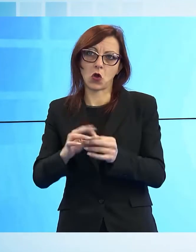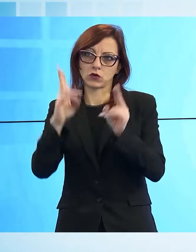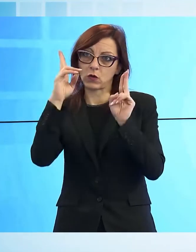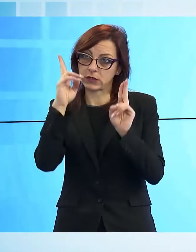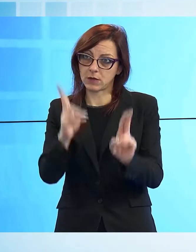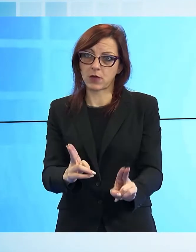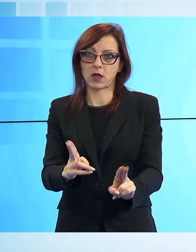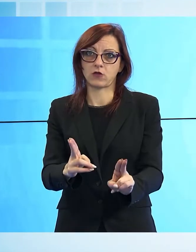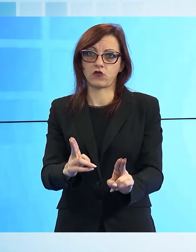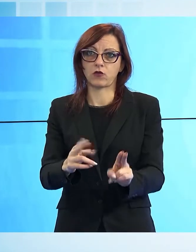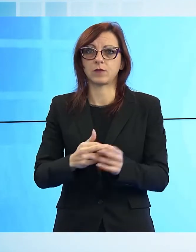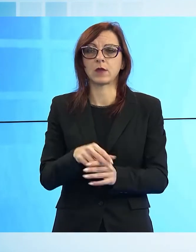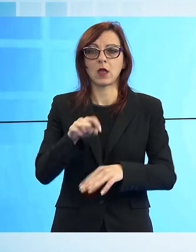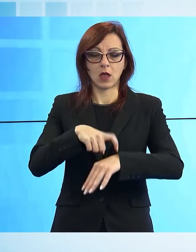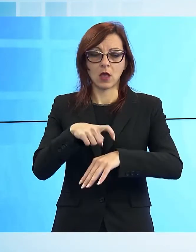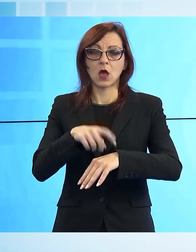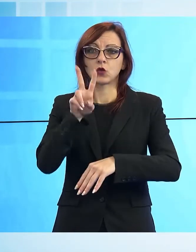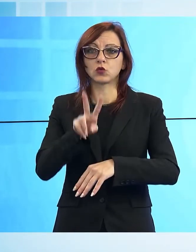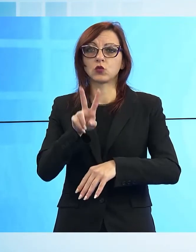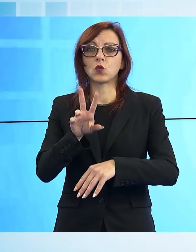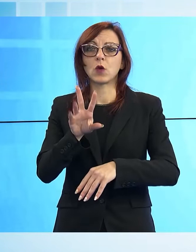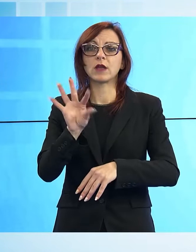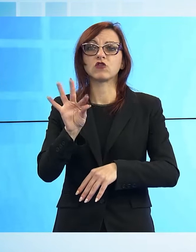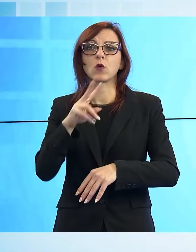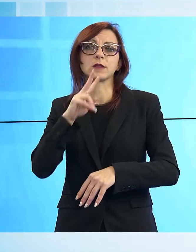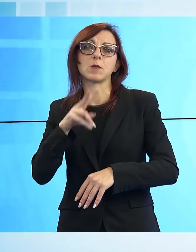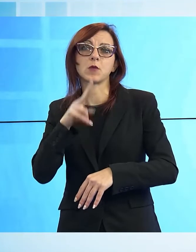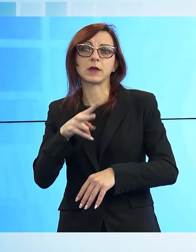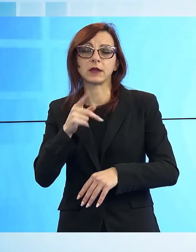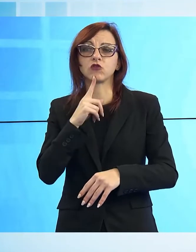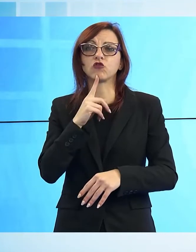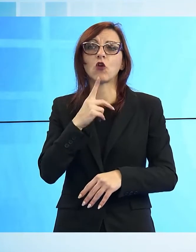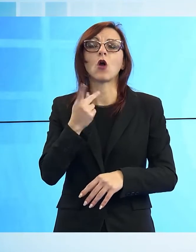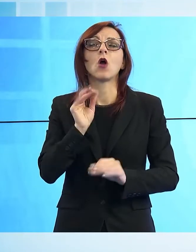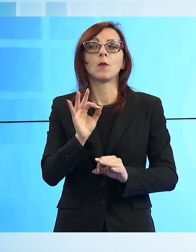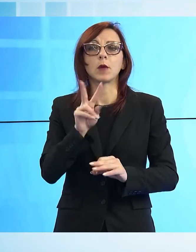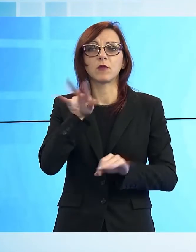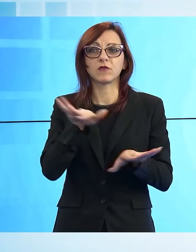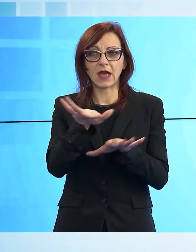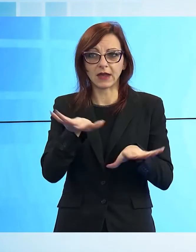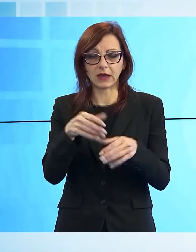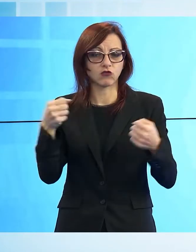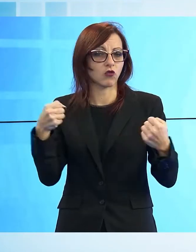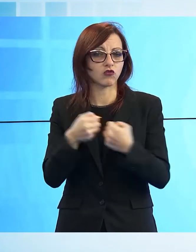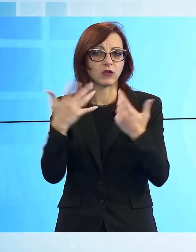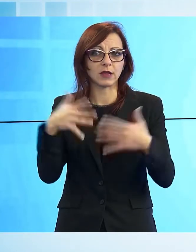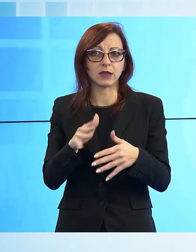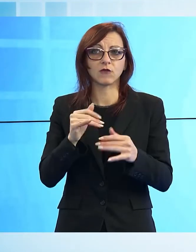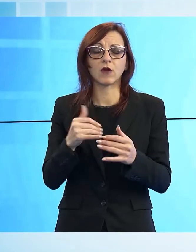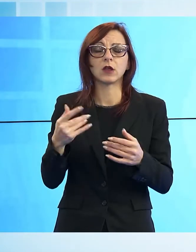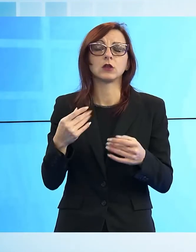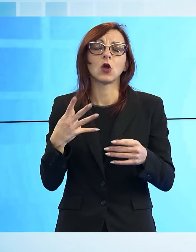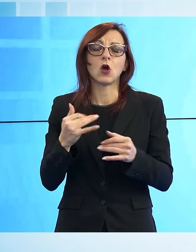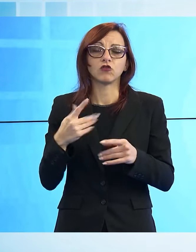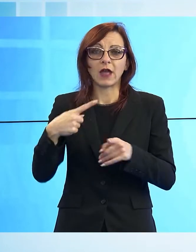gravi. Intorno alle 14.50 si sono scontrate in via della Gronda a Viareggio, all'incrocio con l'uscita dalla variante